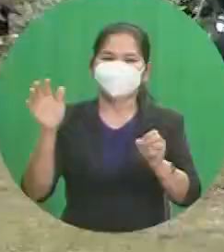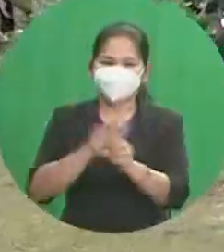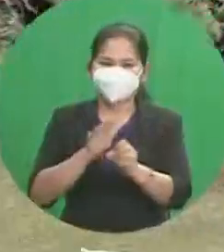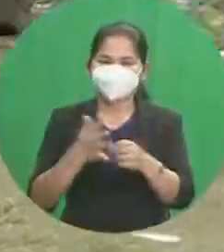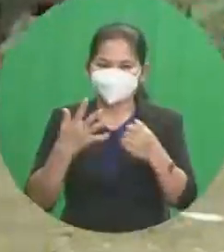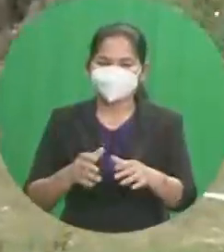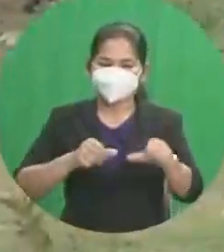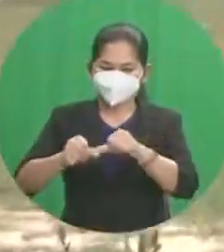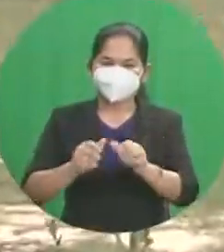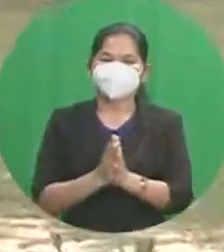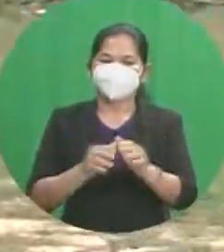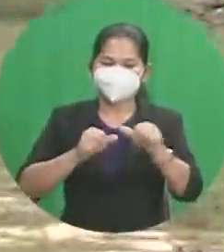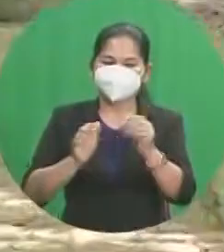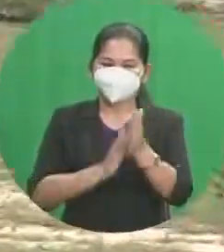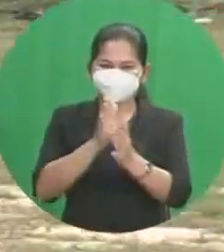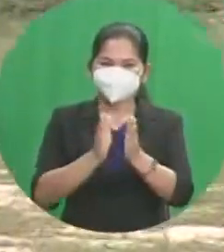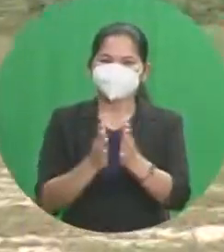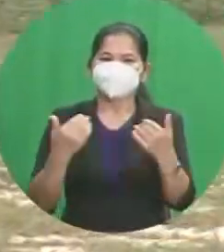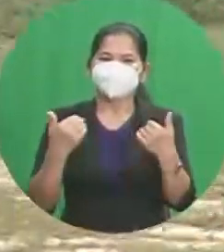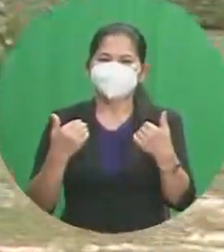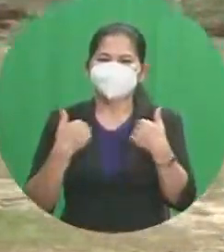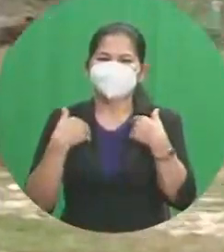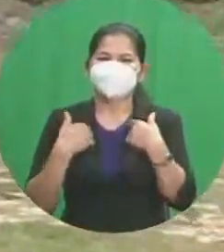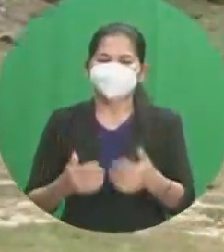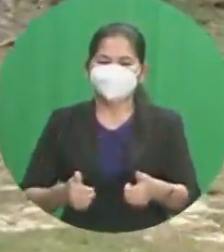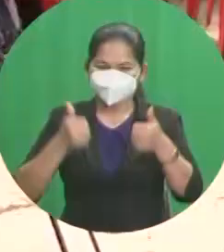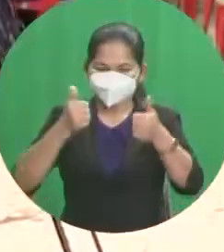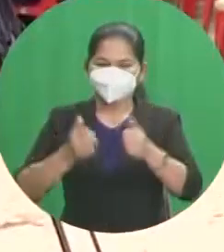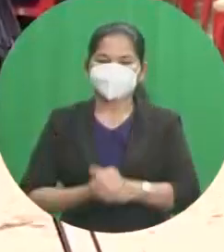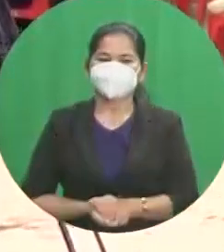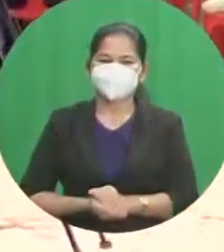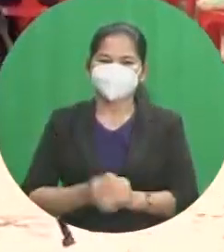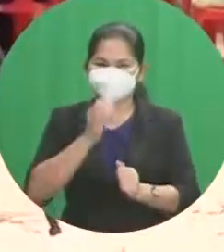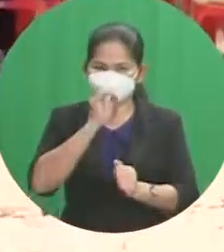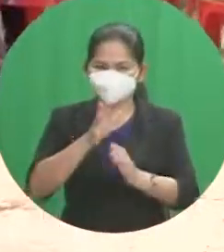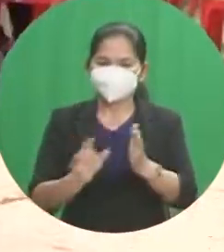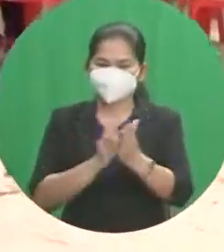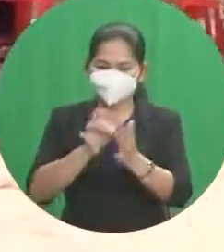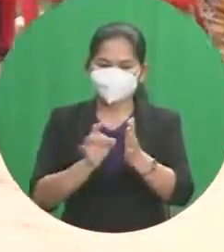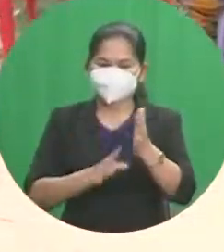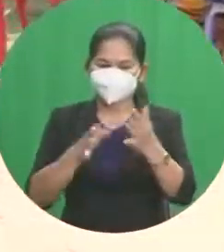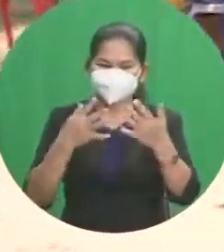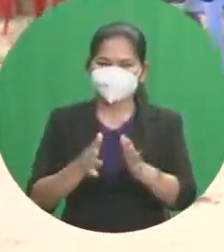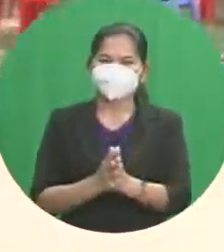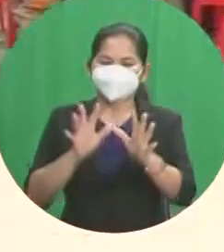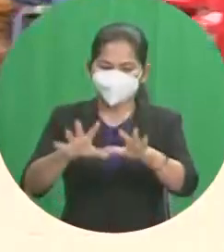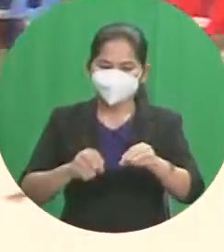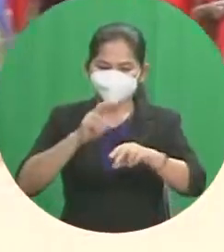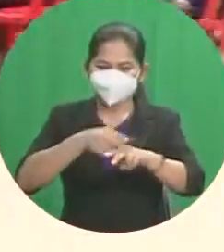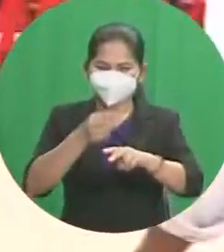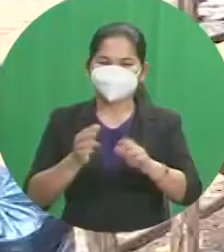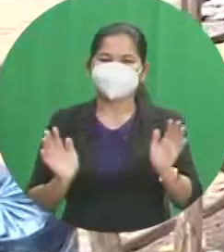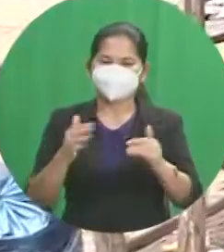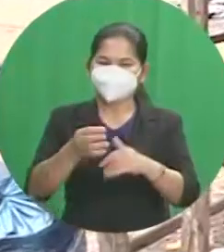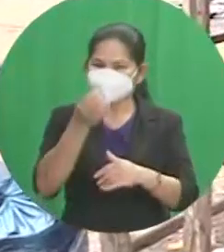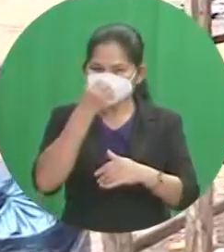ក្នុងការបន្តវេនដឹកនាំប្រទេសរបស់យើងឆ្ពោះទៅរកភាពរីកចម្រើនគួរបញ្ជាក់ថាបងប្អូនប្រជាពលរដ្ឋដែលទទួលអំណោយជាកញ្ចប់